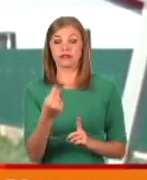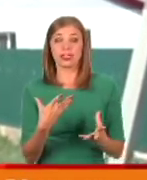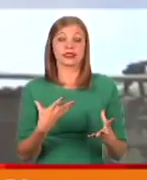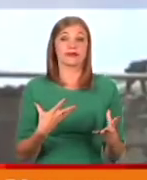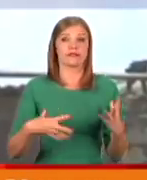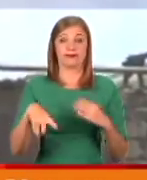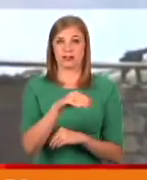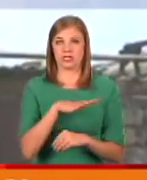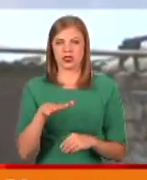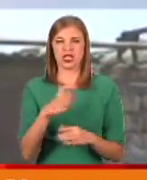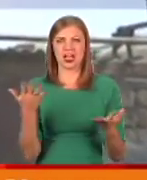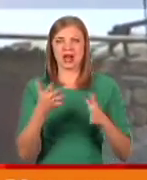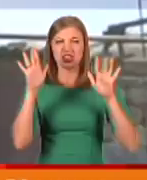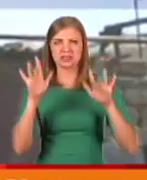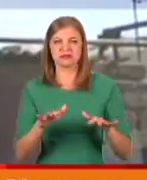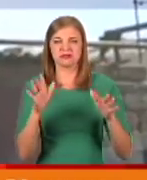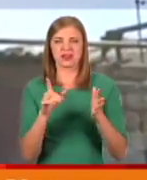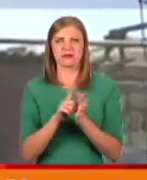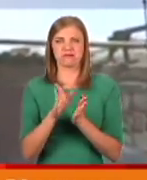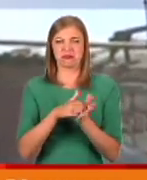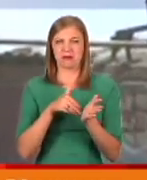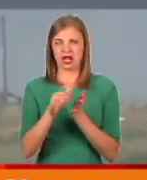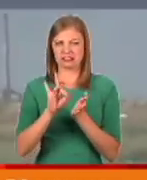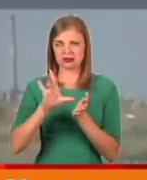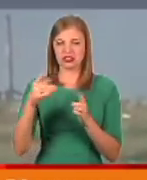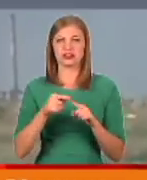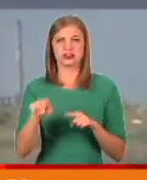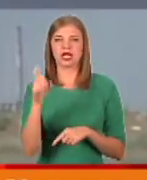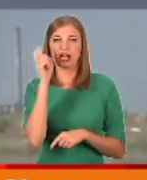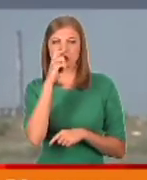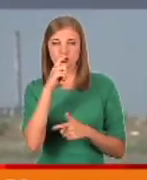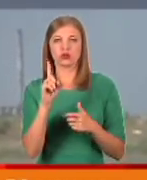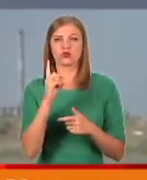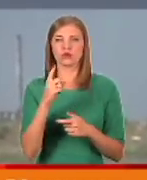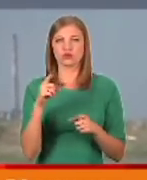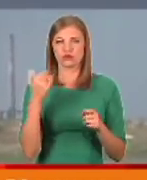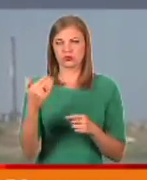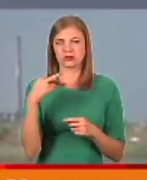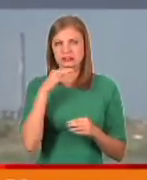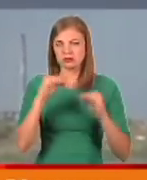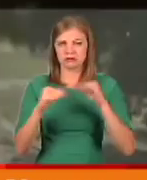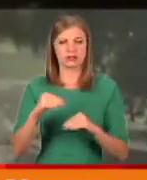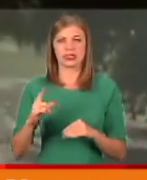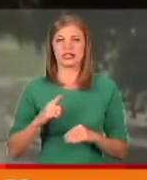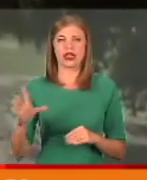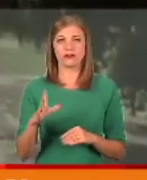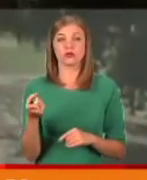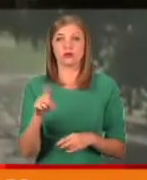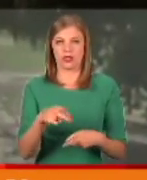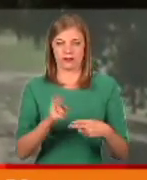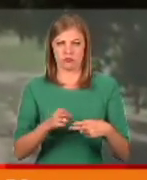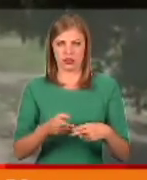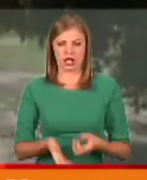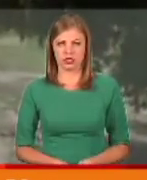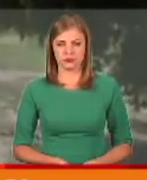все навколо вкриває якась масна плівка. Певні, то кислота або їдкої речовини не витримує навіть метал.